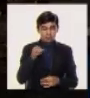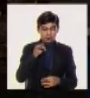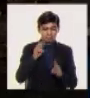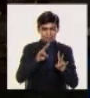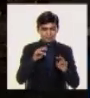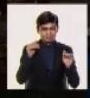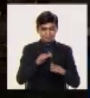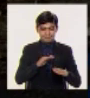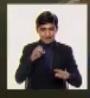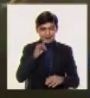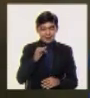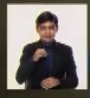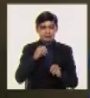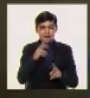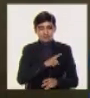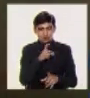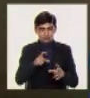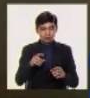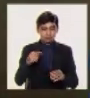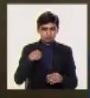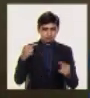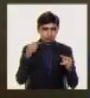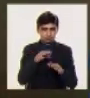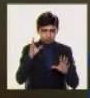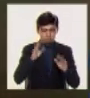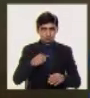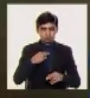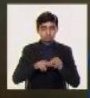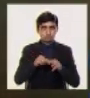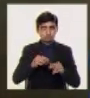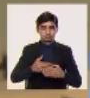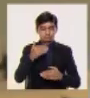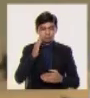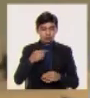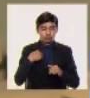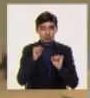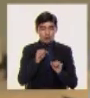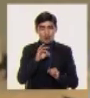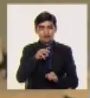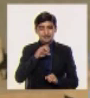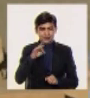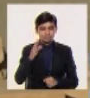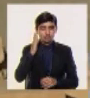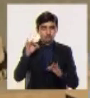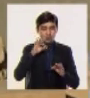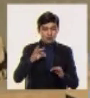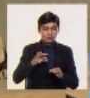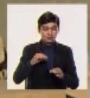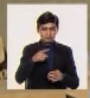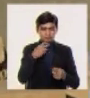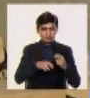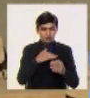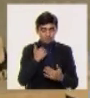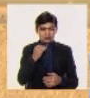«Казреставрация». Специалисты этой организации с критикой не согласны и считают, что защищают Атрар от дальнейшего разрушения и